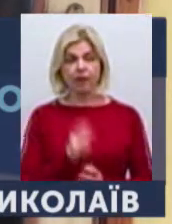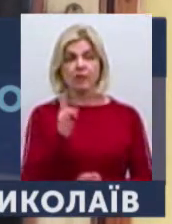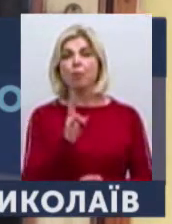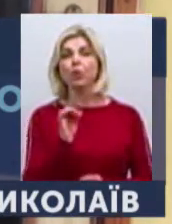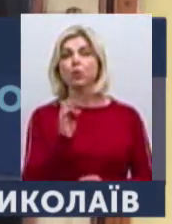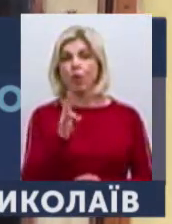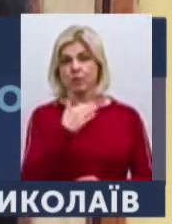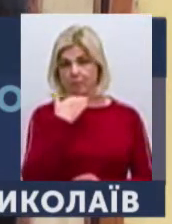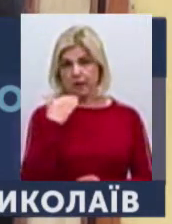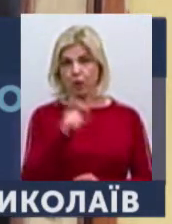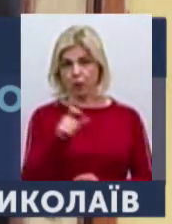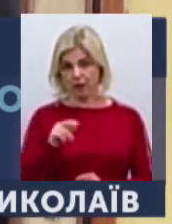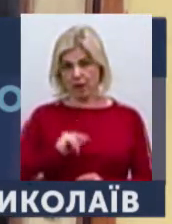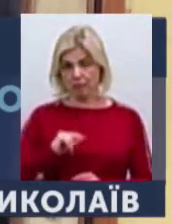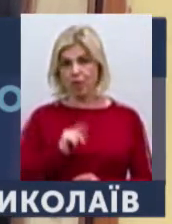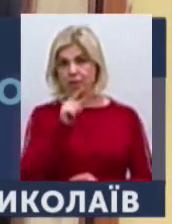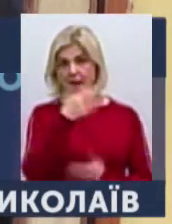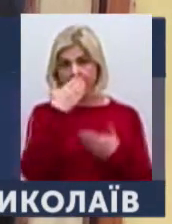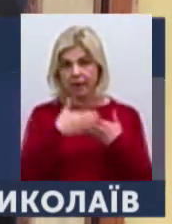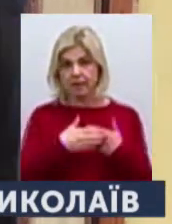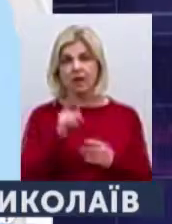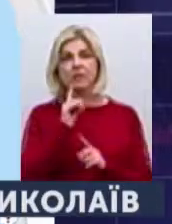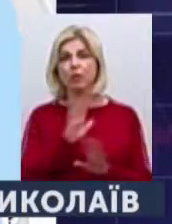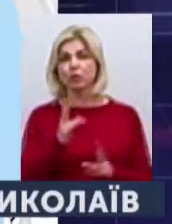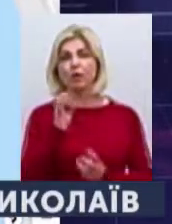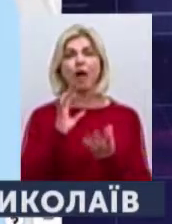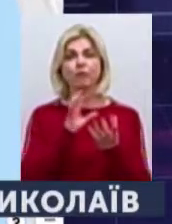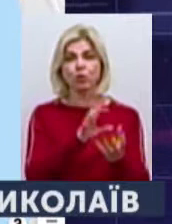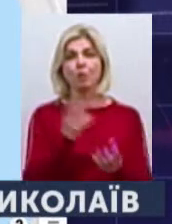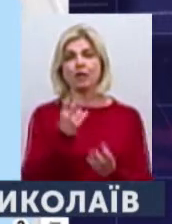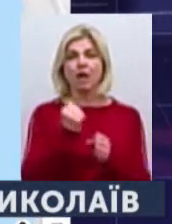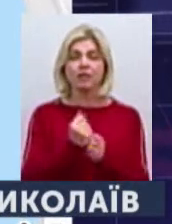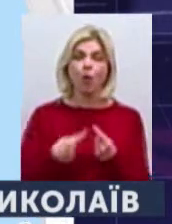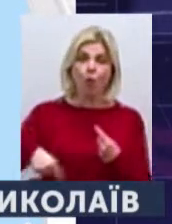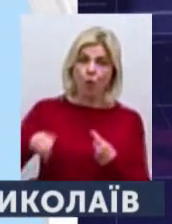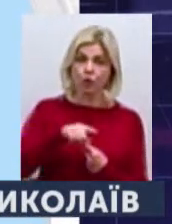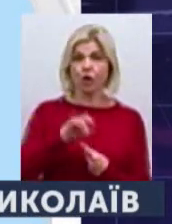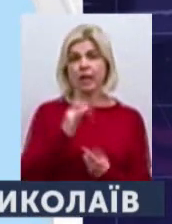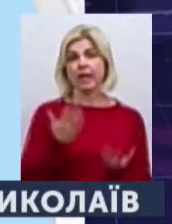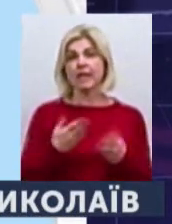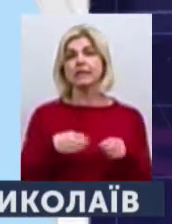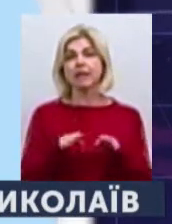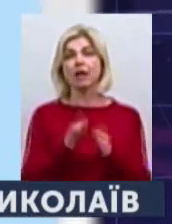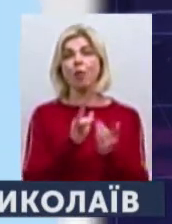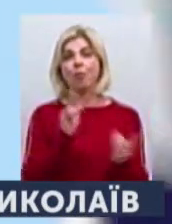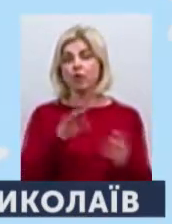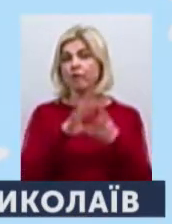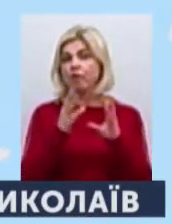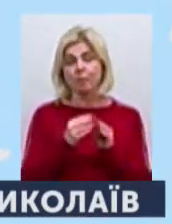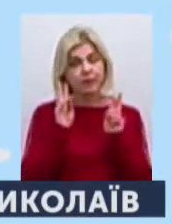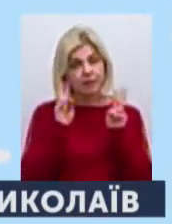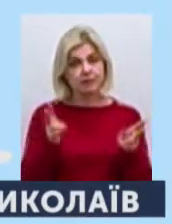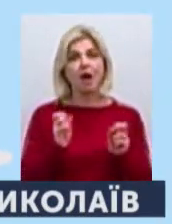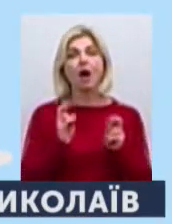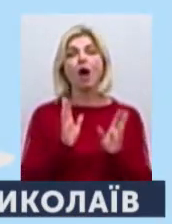працює людей, нам там близько. Не влаштовує на автобусі, це доводиться робити коло. А ще, якщо закриють міст, взагалі не знаємо, як